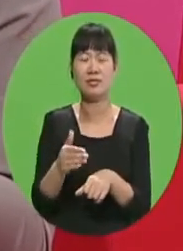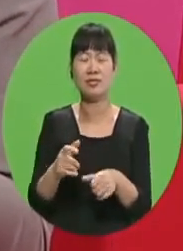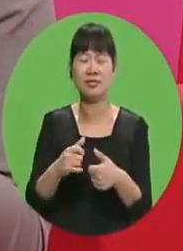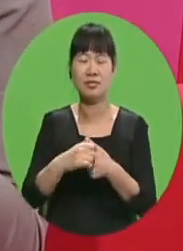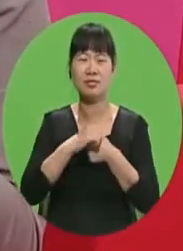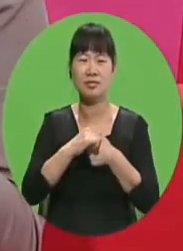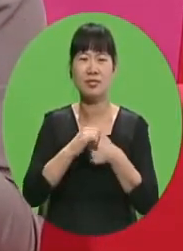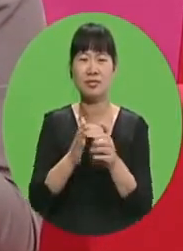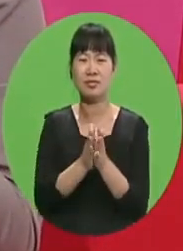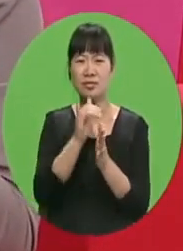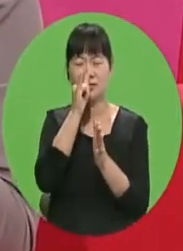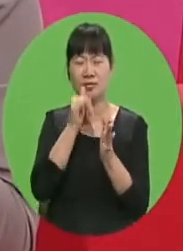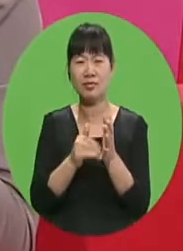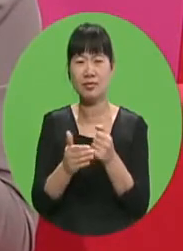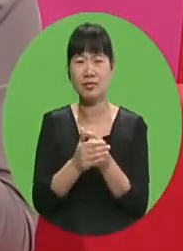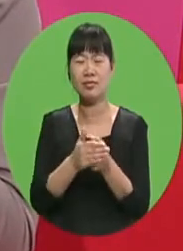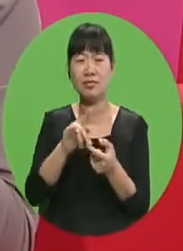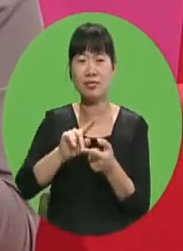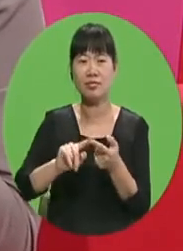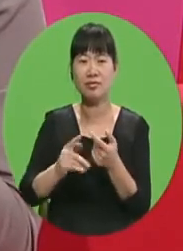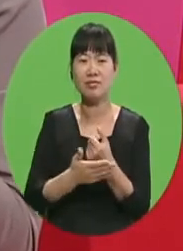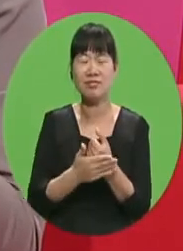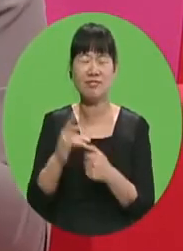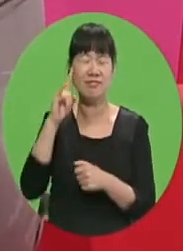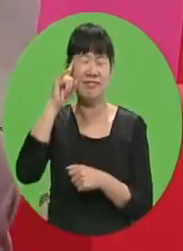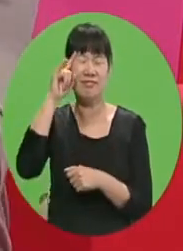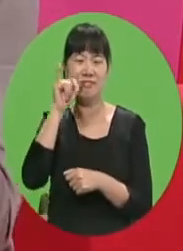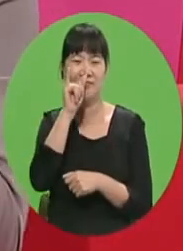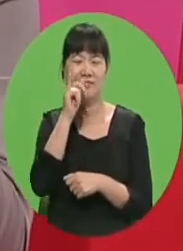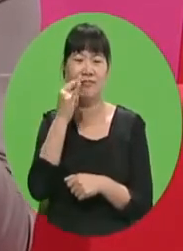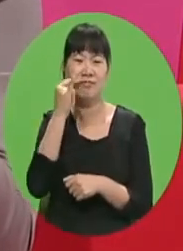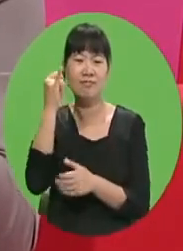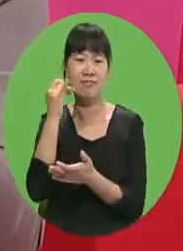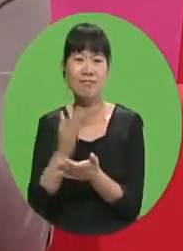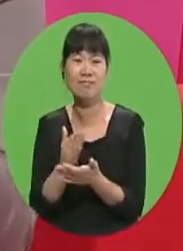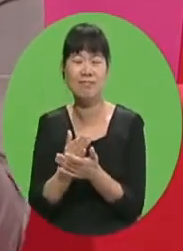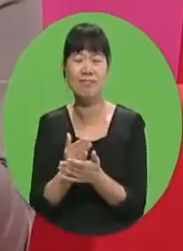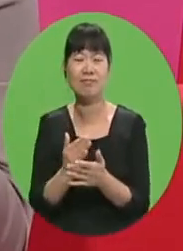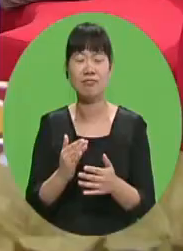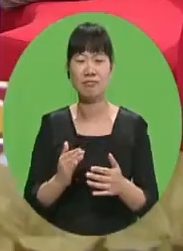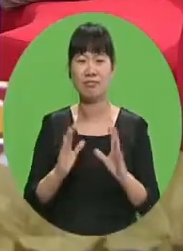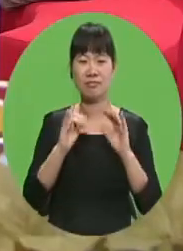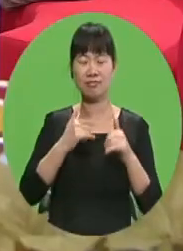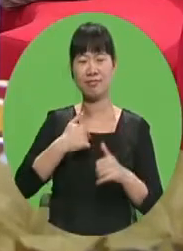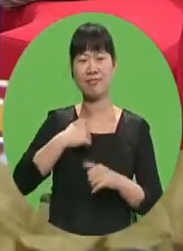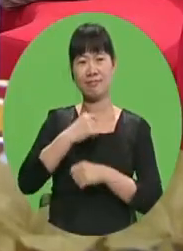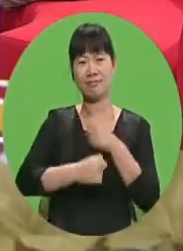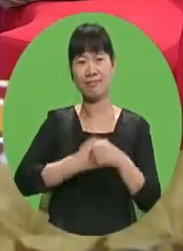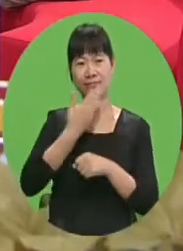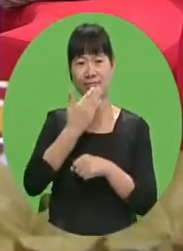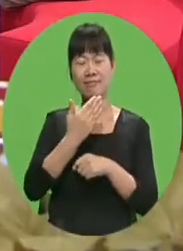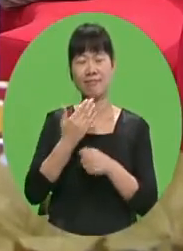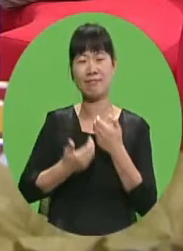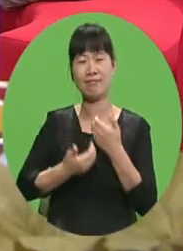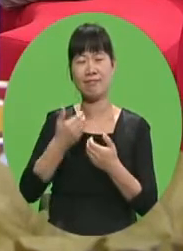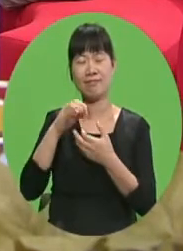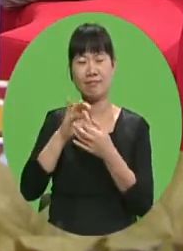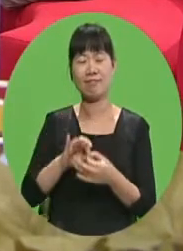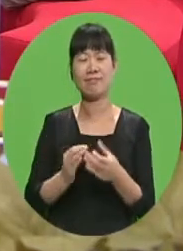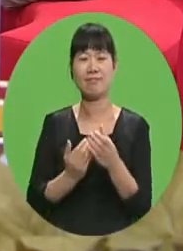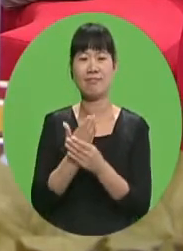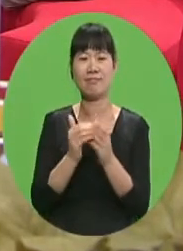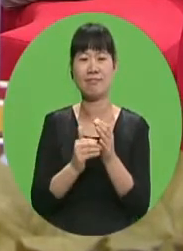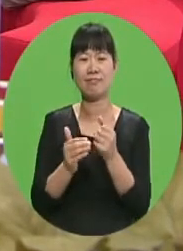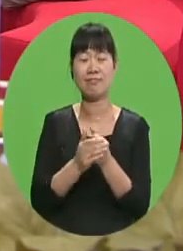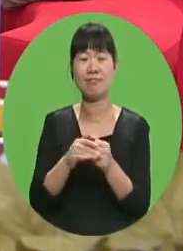시작되기 때문에요. 그것 때문에 약간의 스트레스가 있죠. 엄마는 하지 말아라. 네. 아이는 내 마음대로. 내 마음대로. 예, 이 갈등이 자꾸 생기기 때문에요.